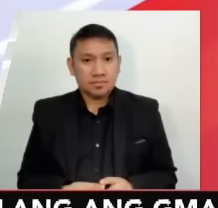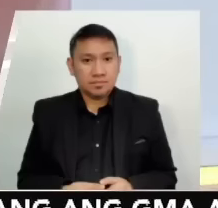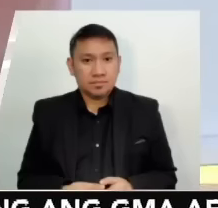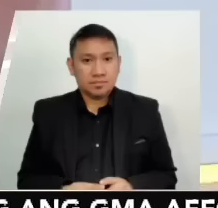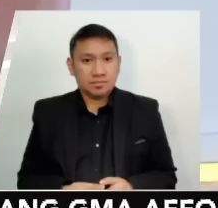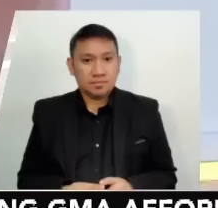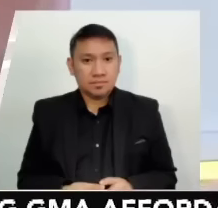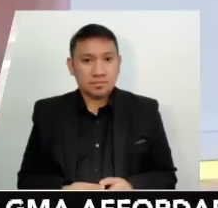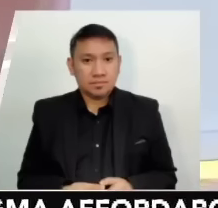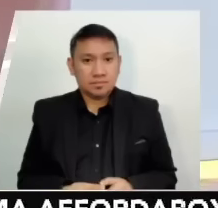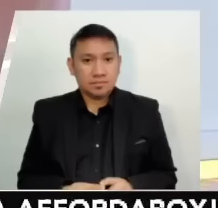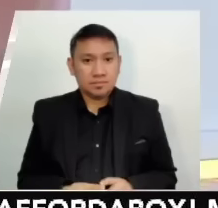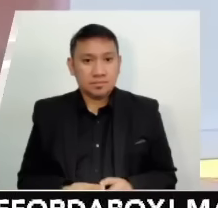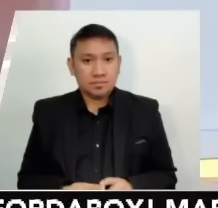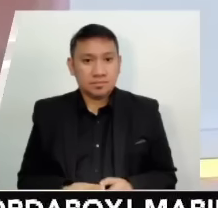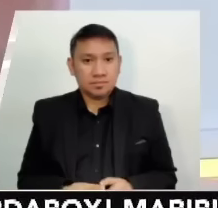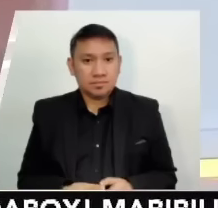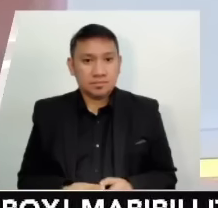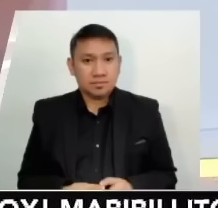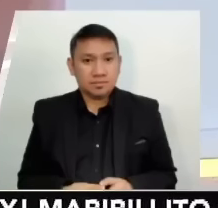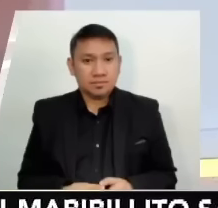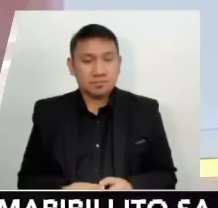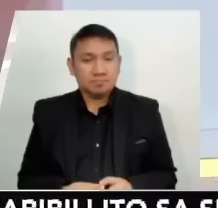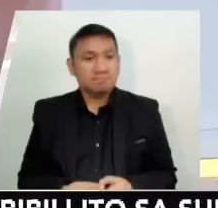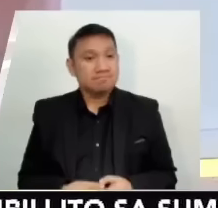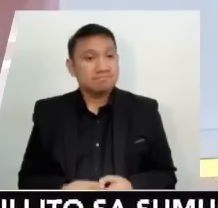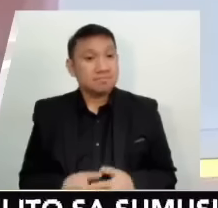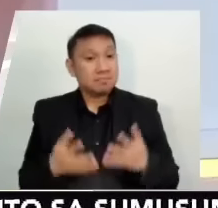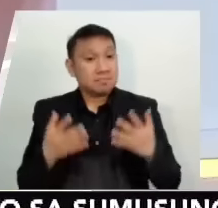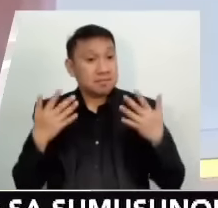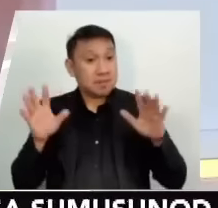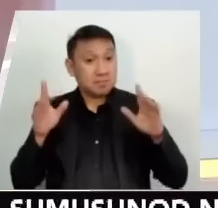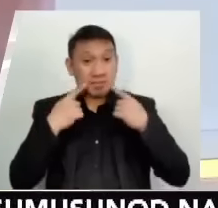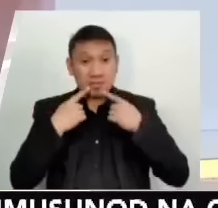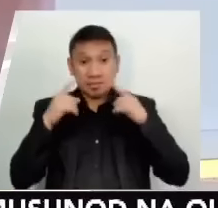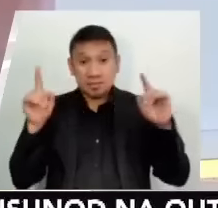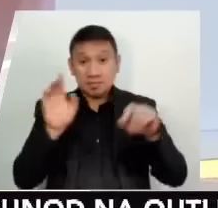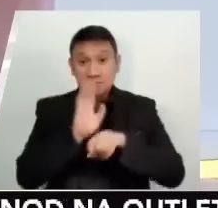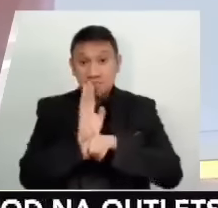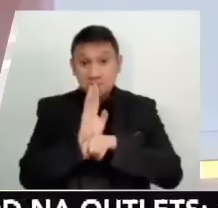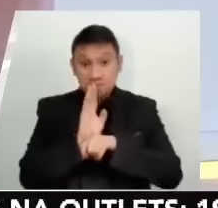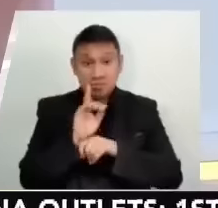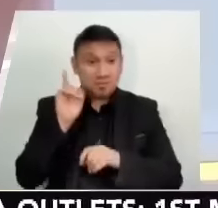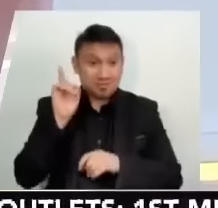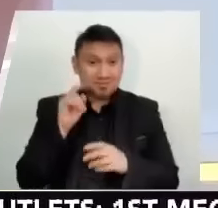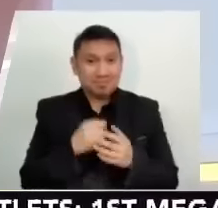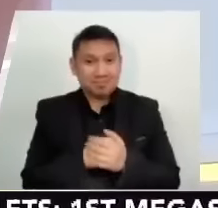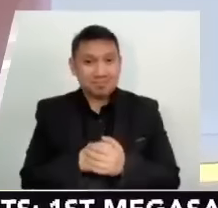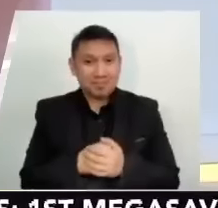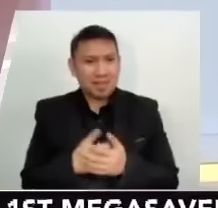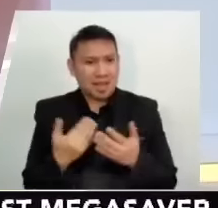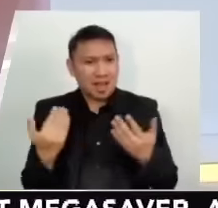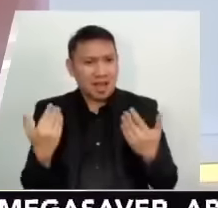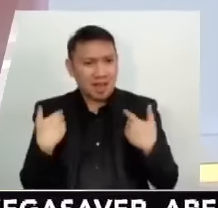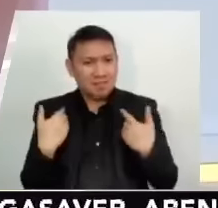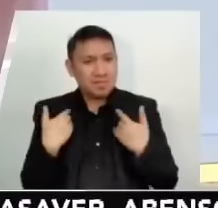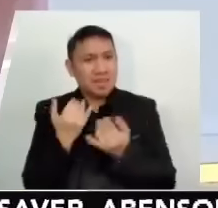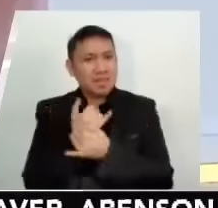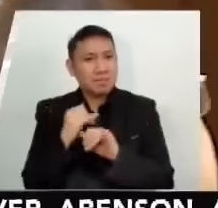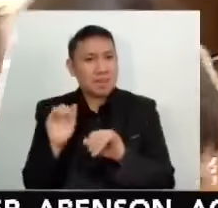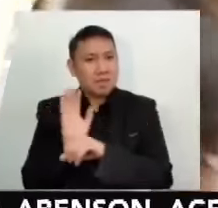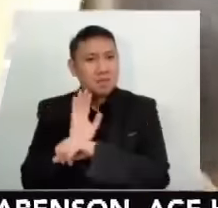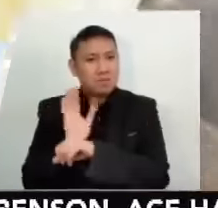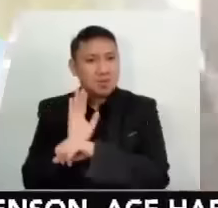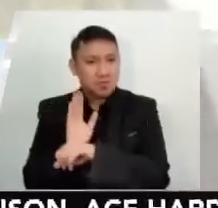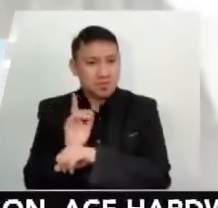paralympics mga tapos ang successful movie comeback na Rewind sa sabak naman sa indie film si kapuso Prime time Queen Marion